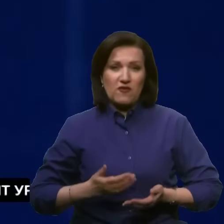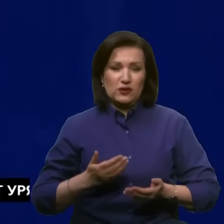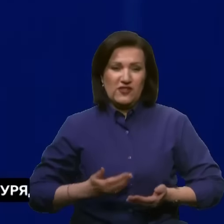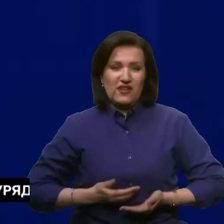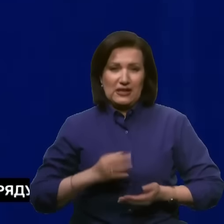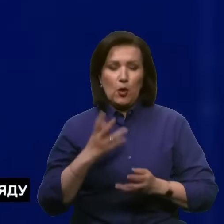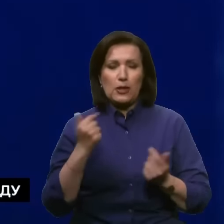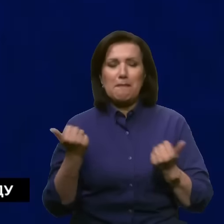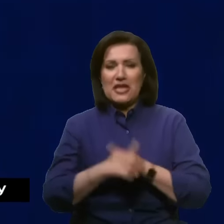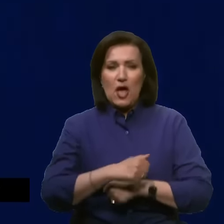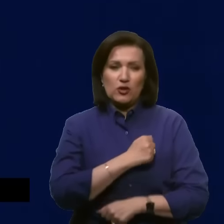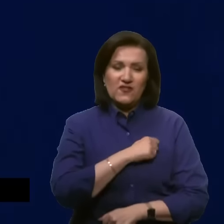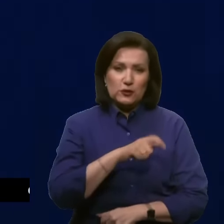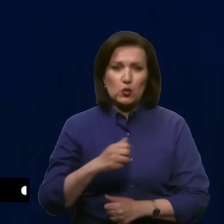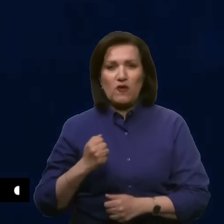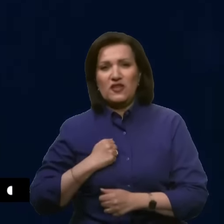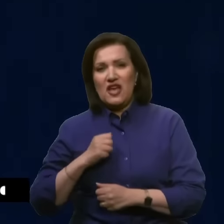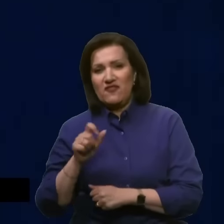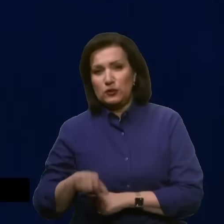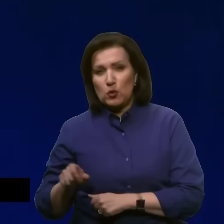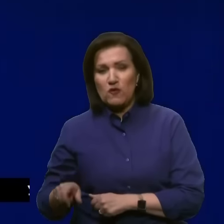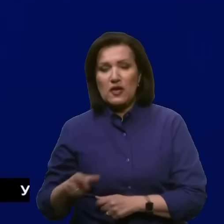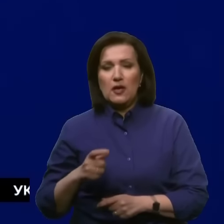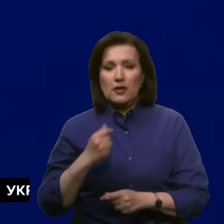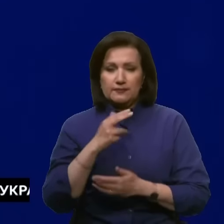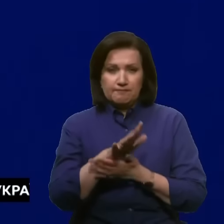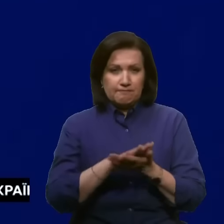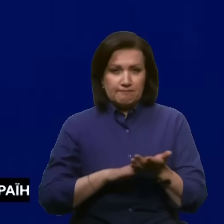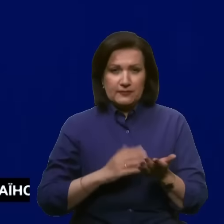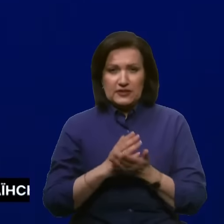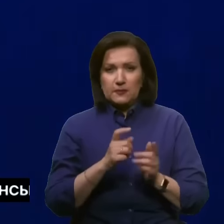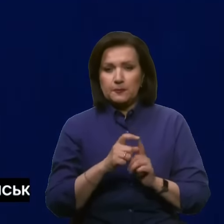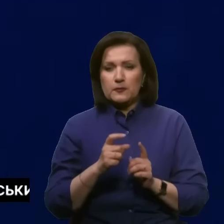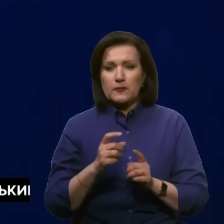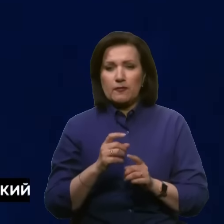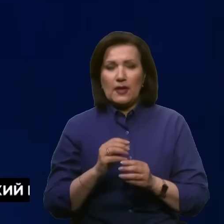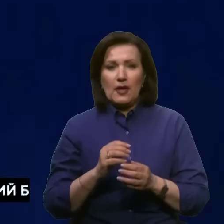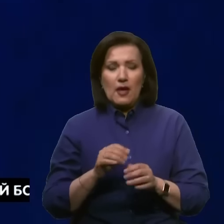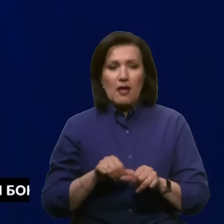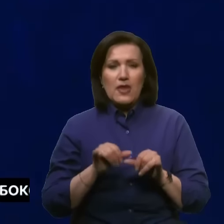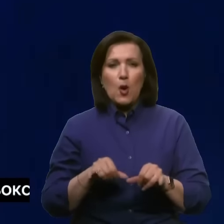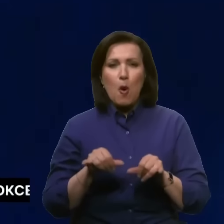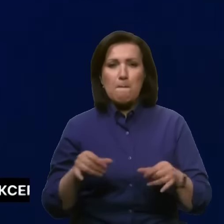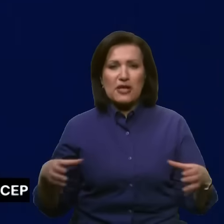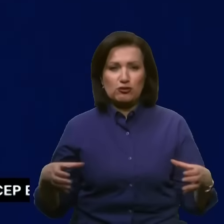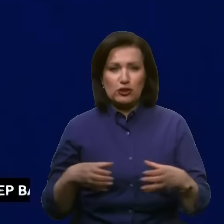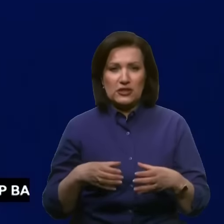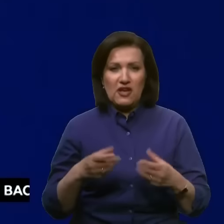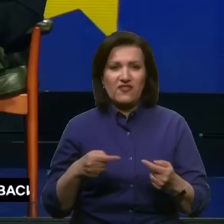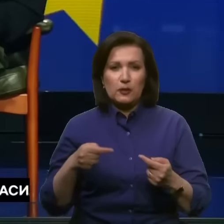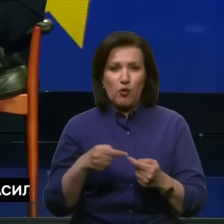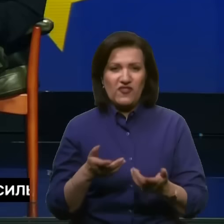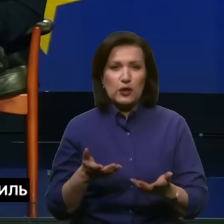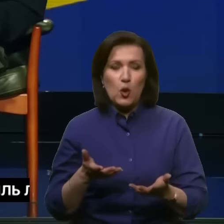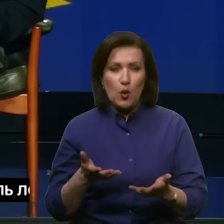військових, як тільки у нас є, вибачте за таке слово, але тим не менш накопичення